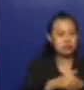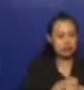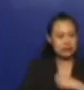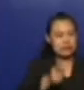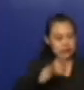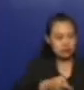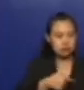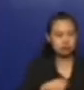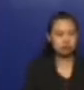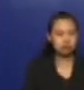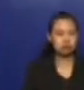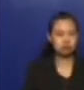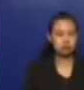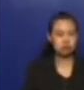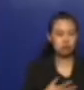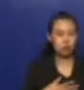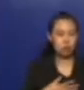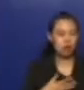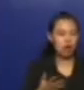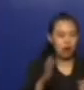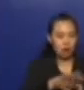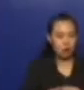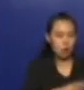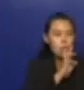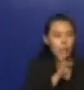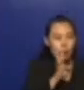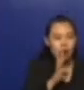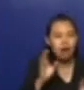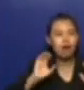ะภาพลักษณ์ผมก็หาว่าชอบใส่ร้ายรัฐบาลอยู่แล้ว